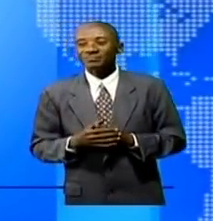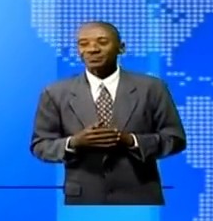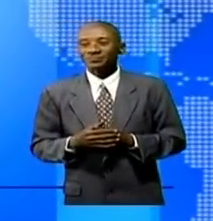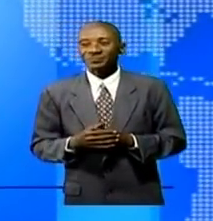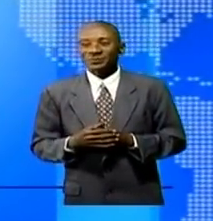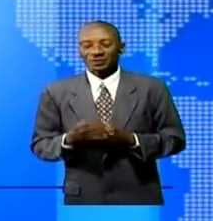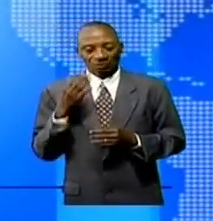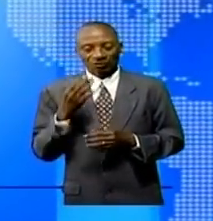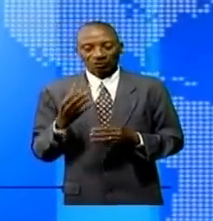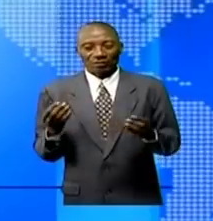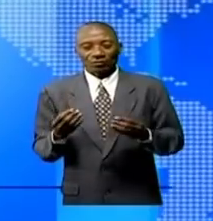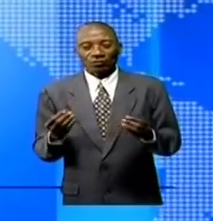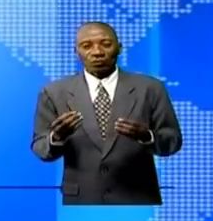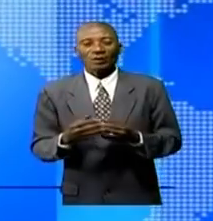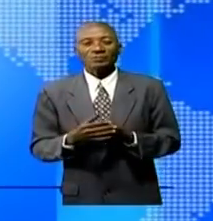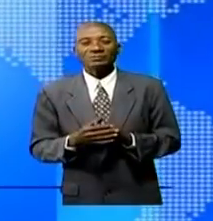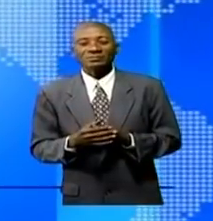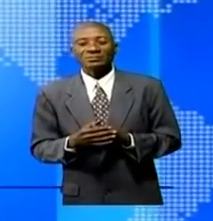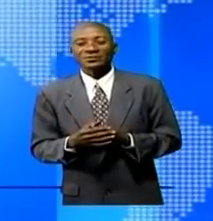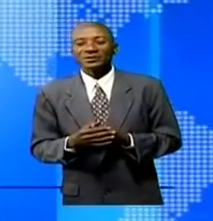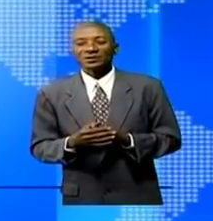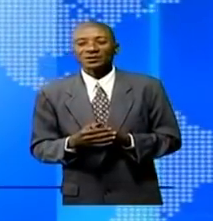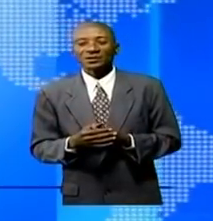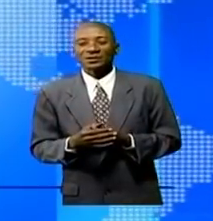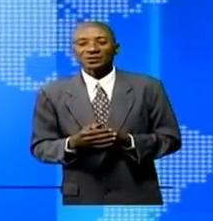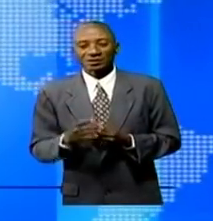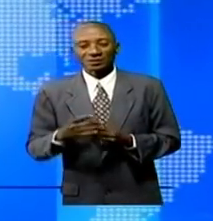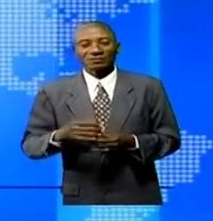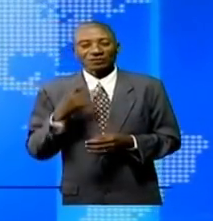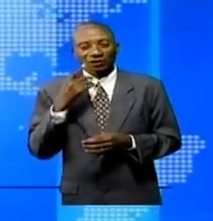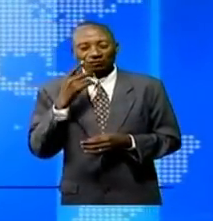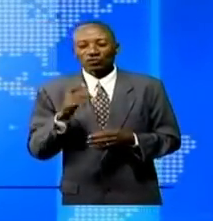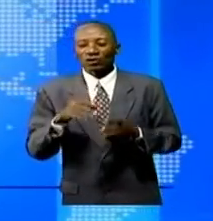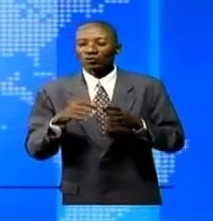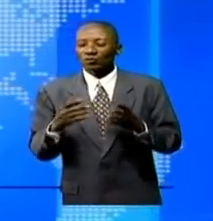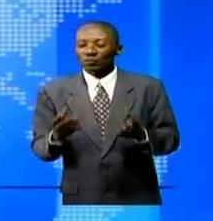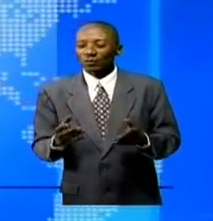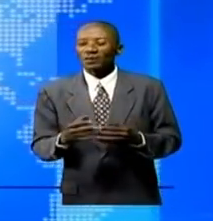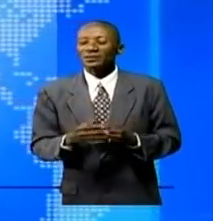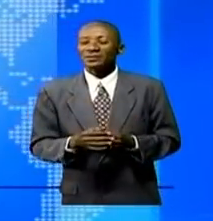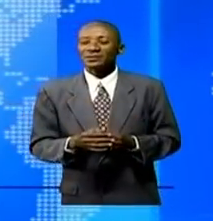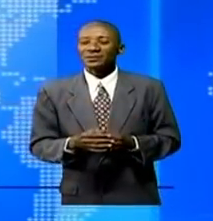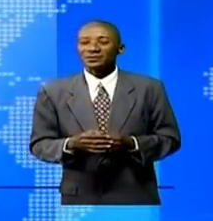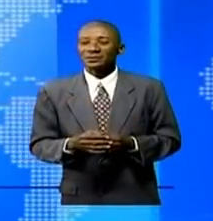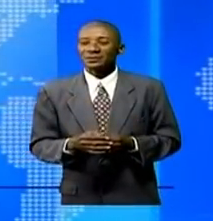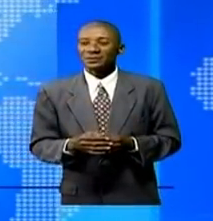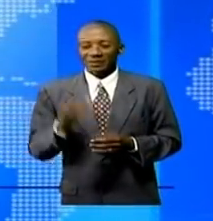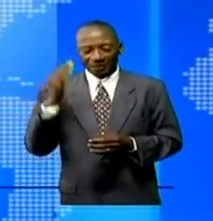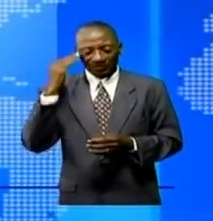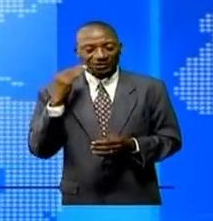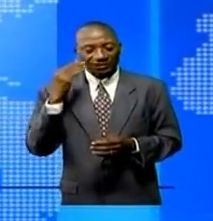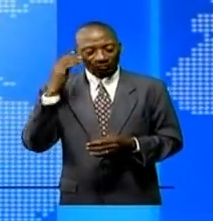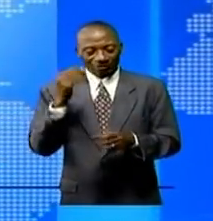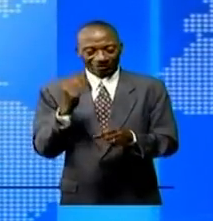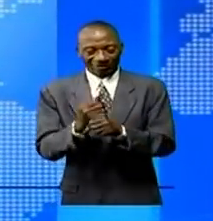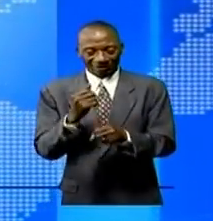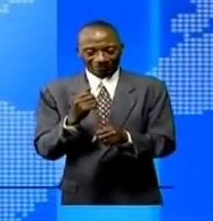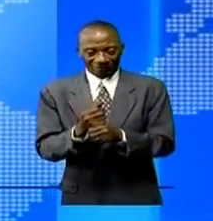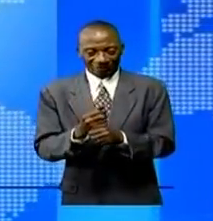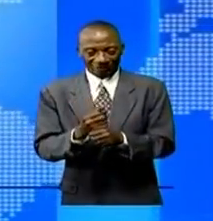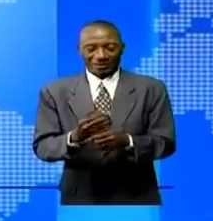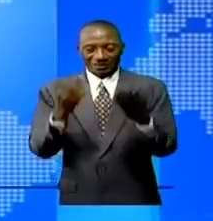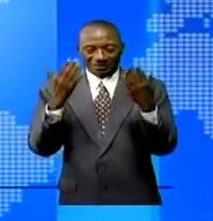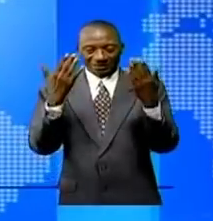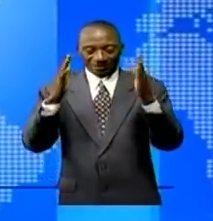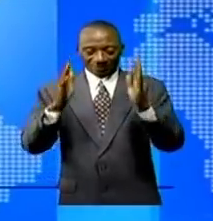respectivement par Jacques Kabila, gouverneur de la province du Haut-Katanga, et le ministre zambien des infrastructures Charles Moulepi. Selon